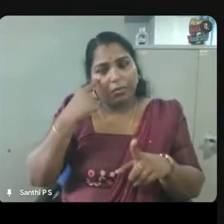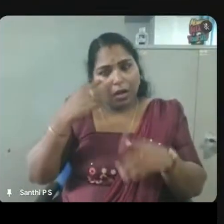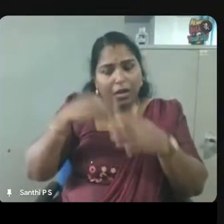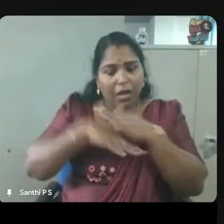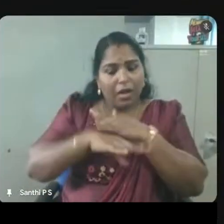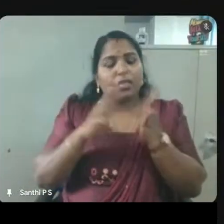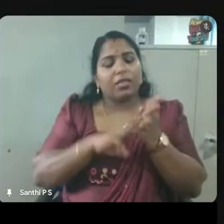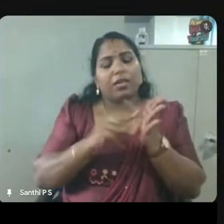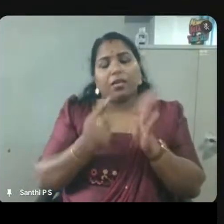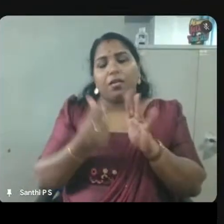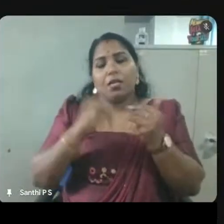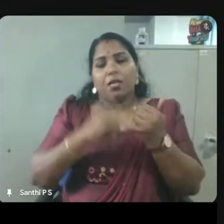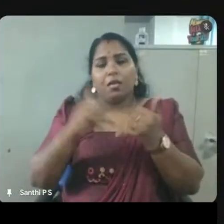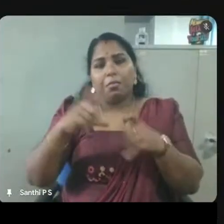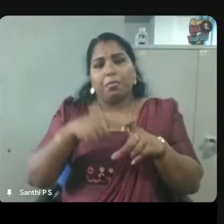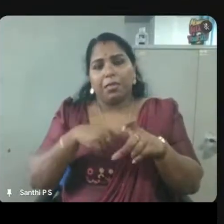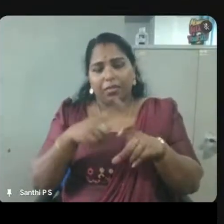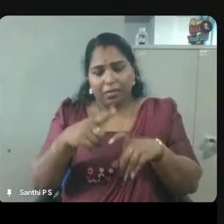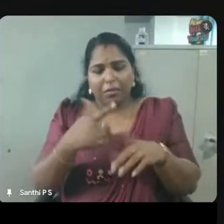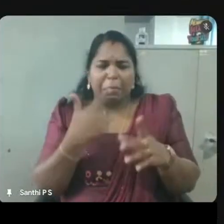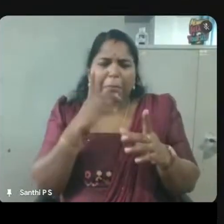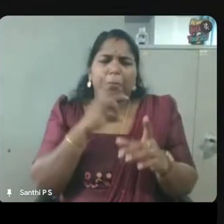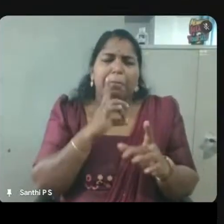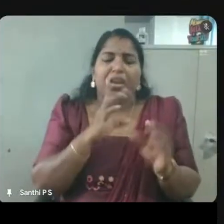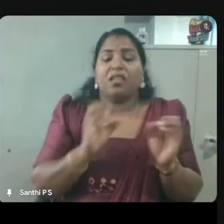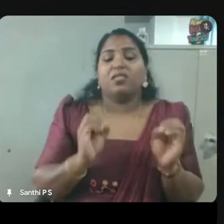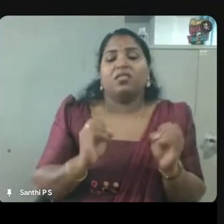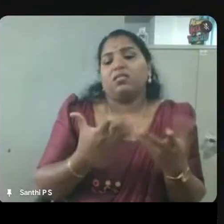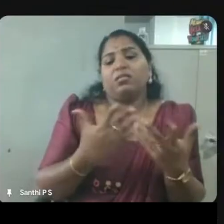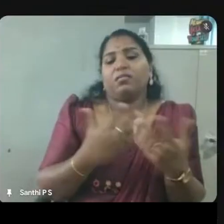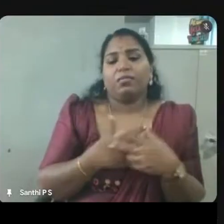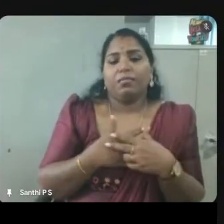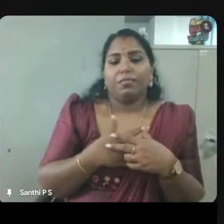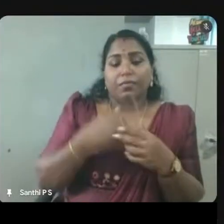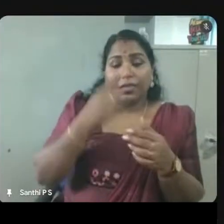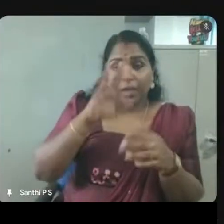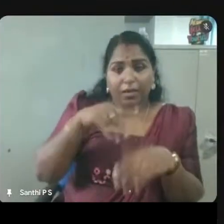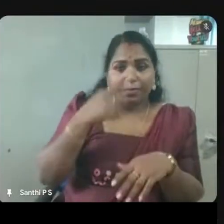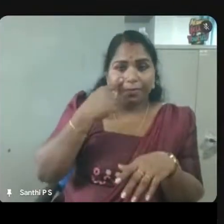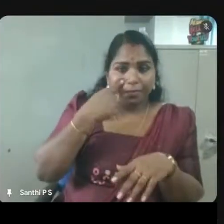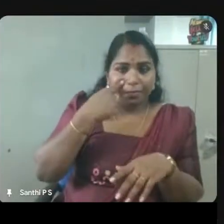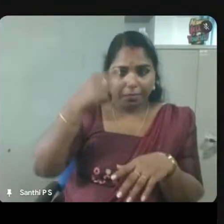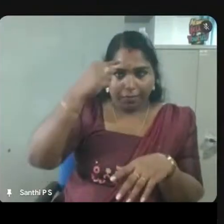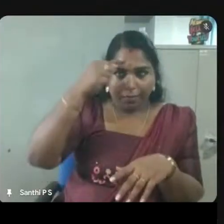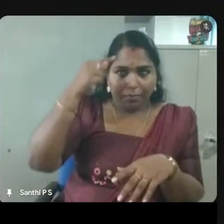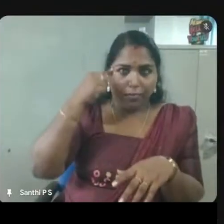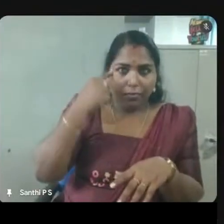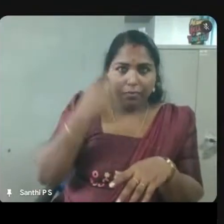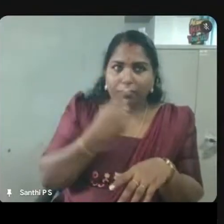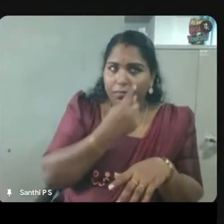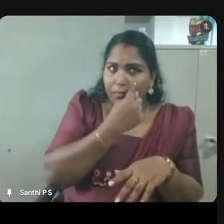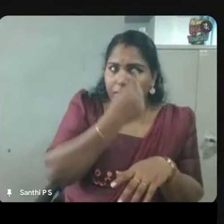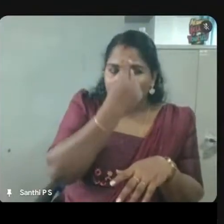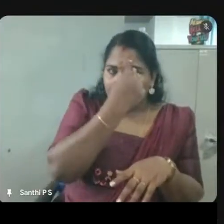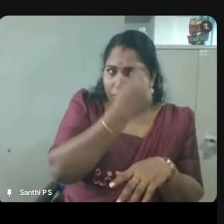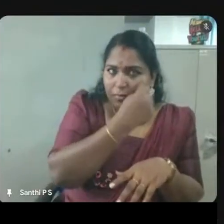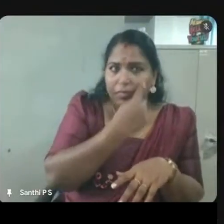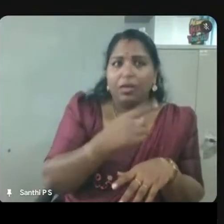ചുറ്റുമാണ്. പെരി ഓർബിറ്റൽ, റിട്രോ ഓർബിറ്റൽ പെയിൻ ആയിട്ടാണ്. അതാണ് മാം പറയുന്നത് ഈ പുരികത്തിന്റെ താഴെ കണ്ണിന് ചുറ്റും വേദന. സോ ആ